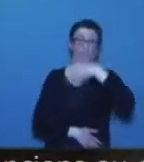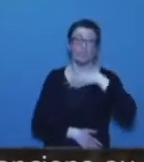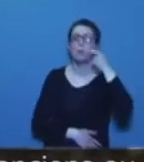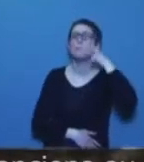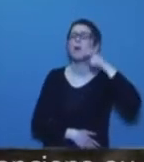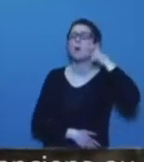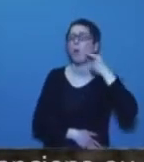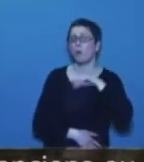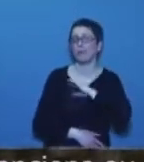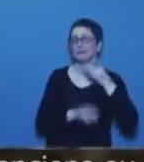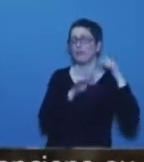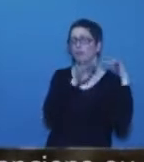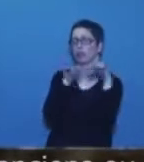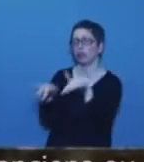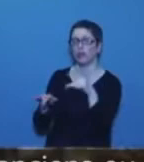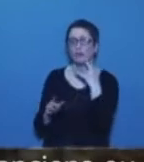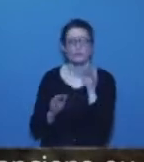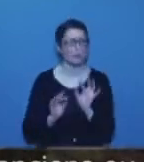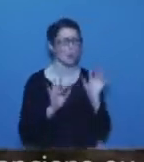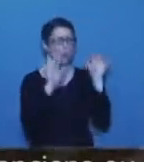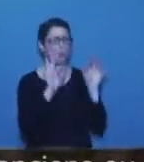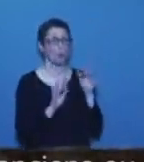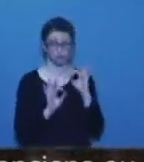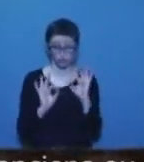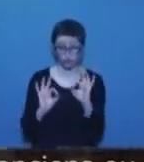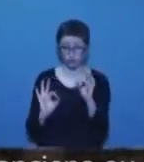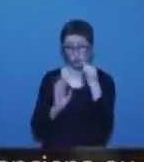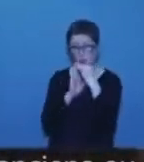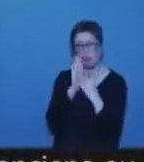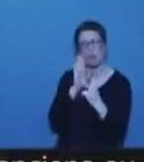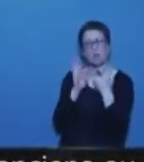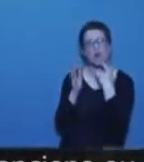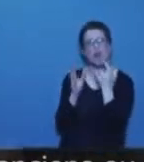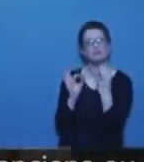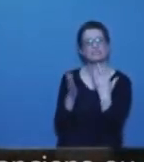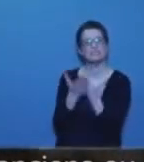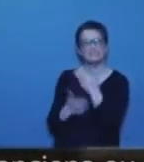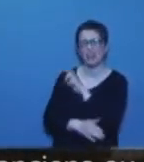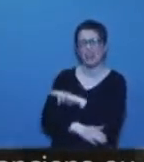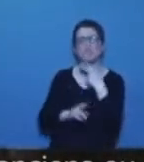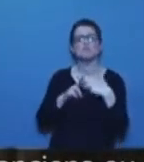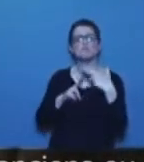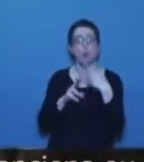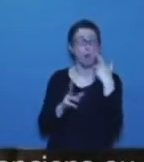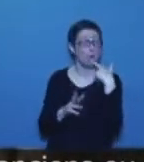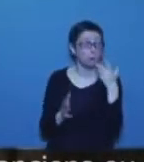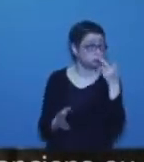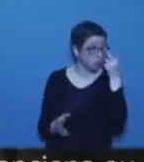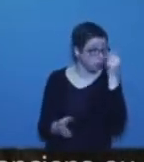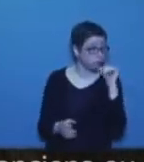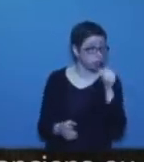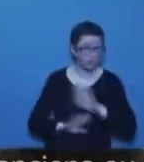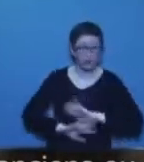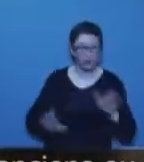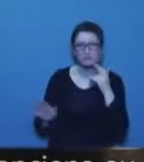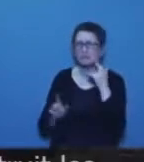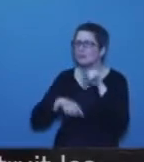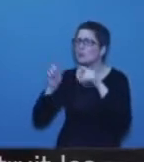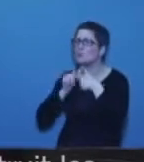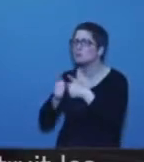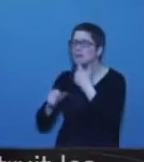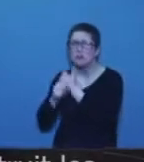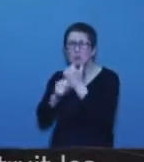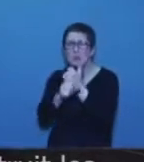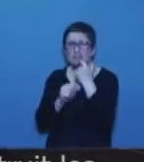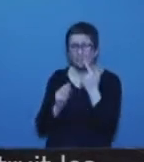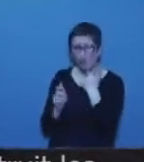passer. Oui, oui, par points. Ça porte un nom incompréhensible. Alors, il dit, ben, ça dépendra chaque année de quoi ? La valeur